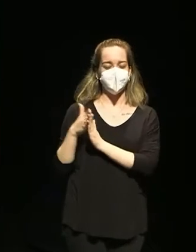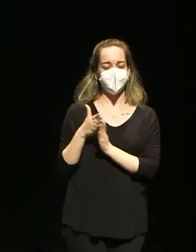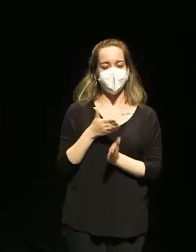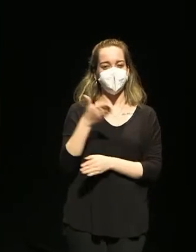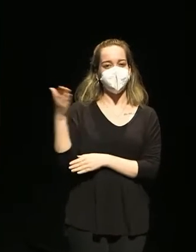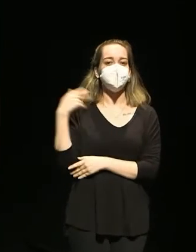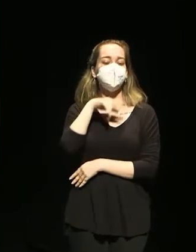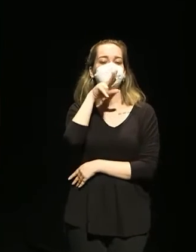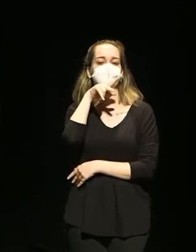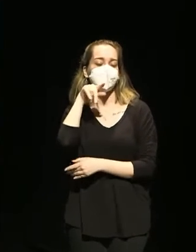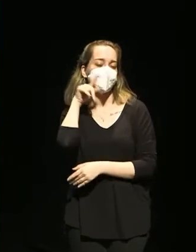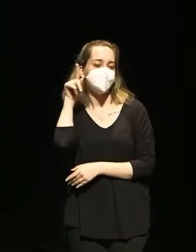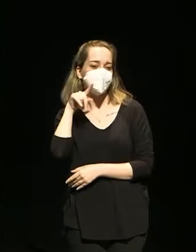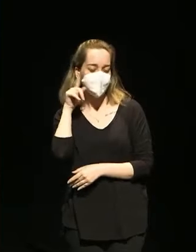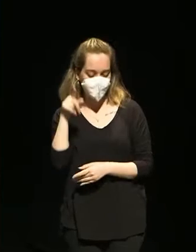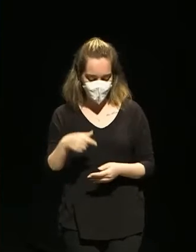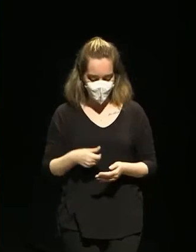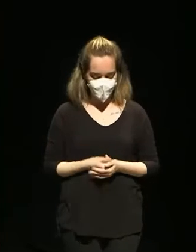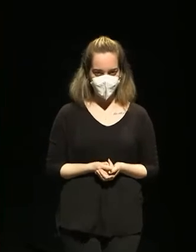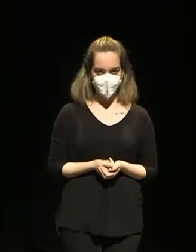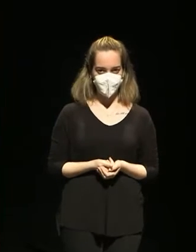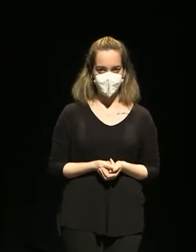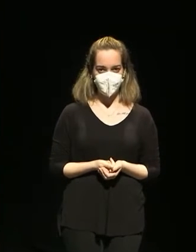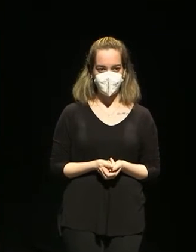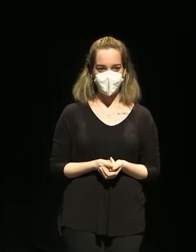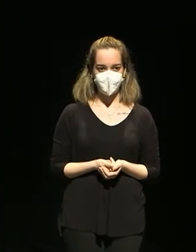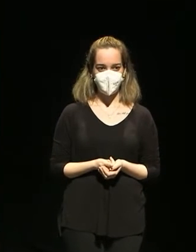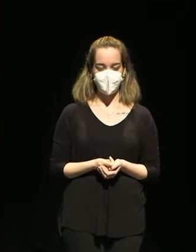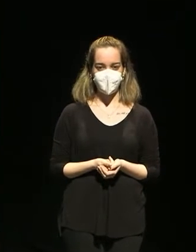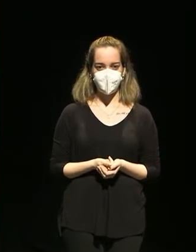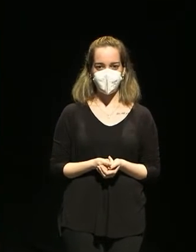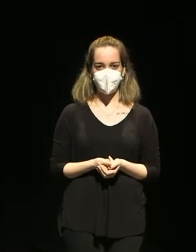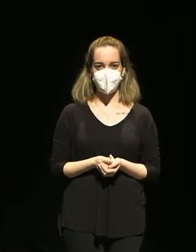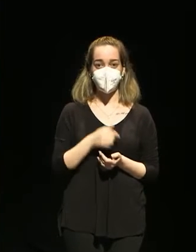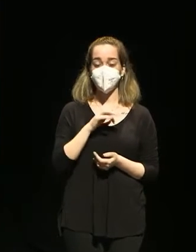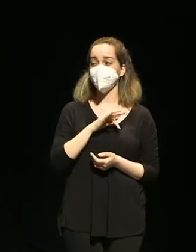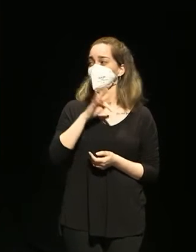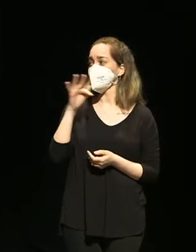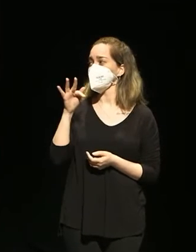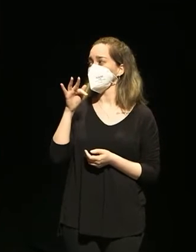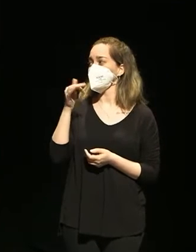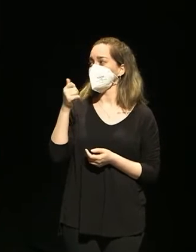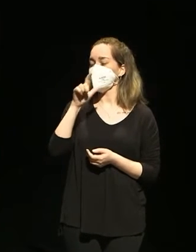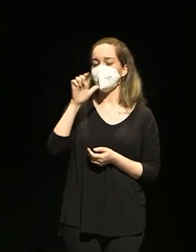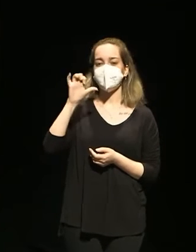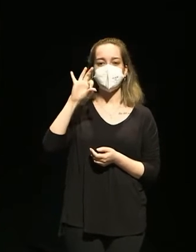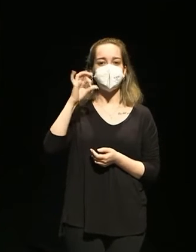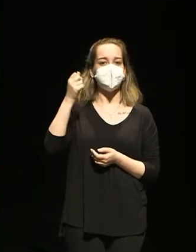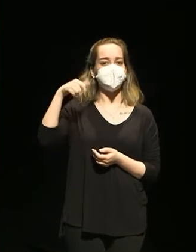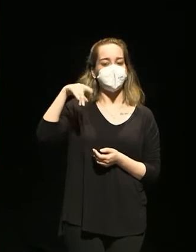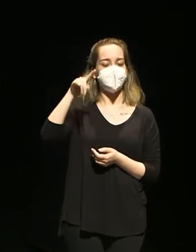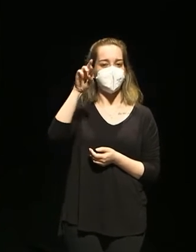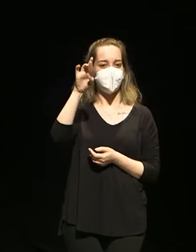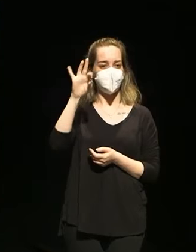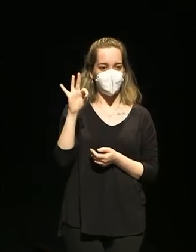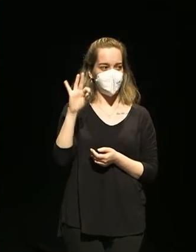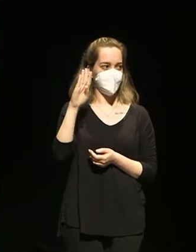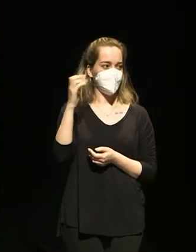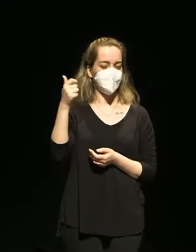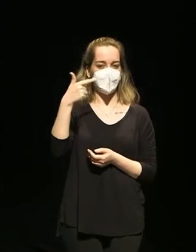bienvenue, vous êtes chez vous, vous le savez, et Alessandro, non ricordo il teu cognome. Pagano. Pagano,